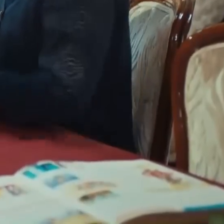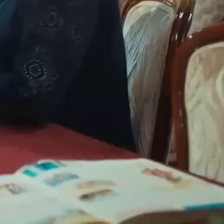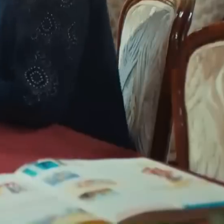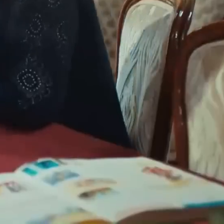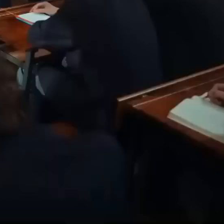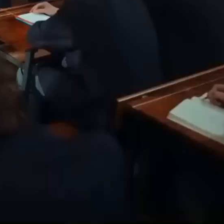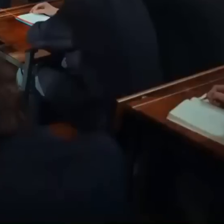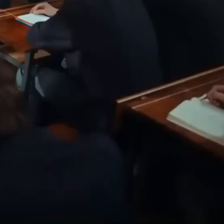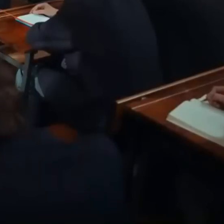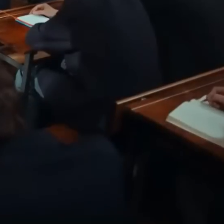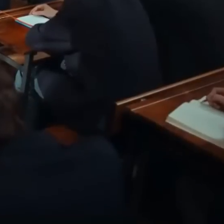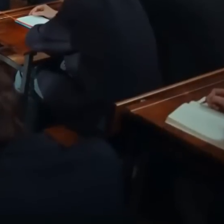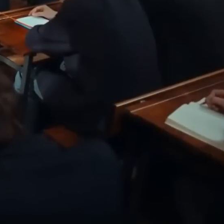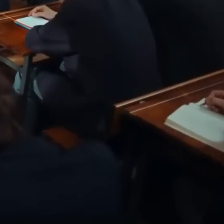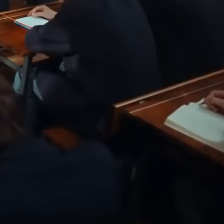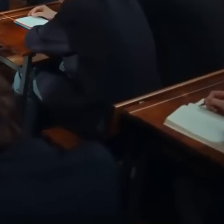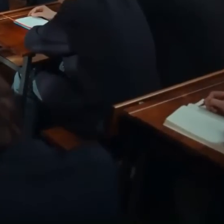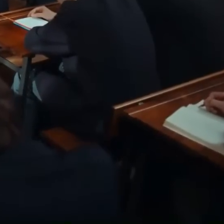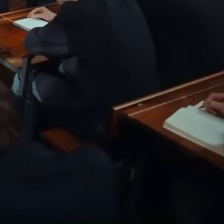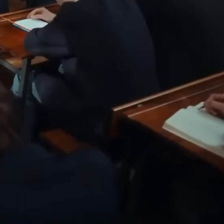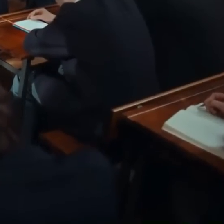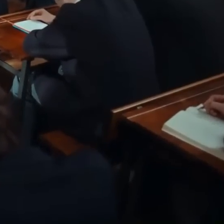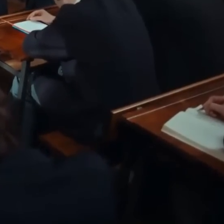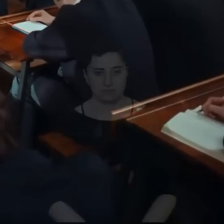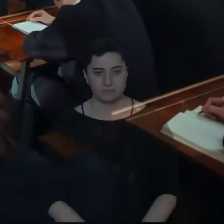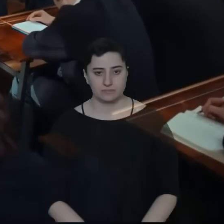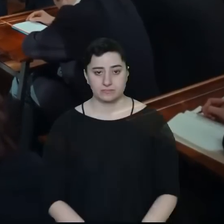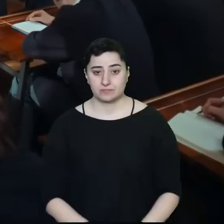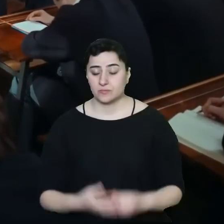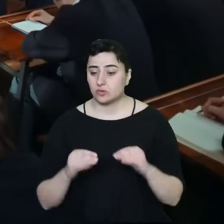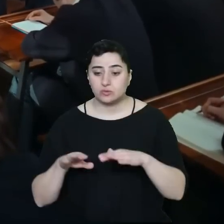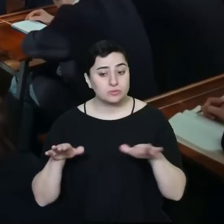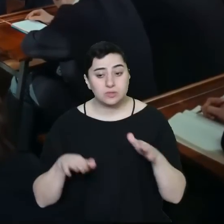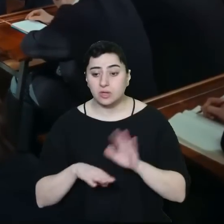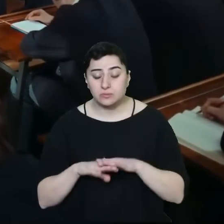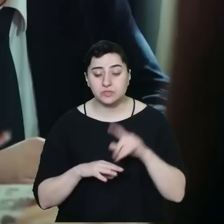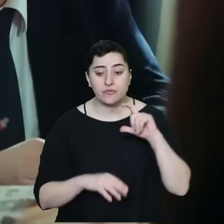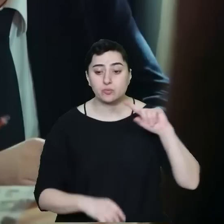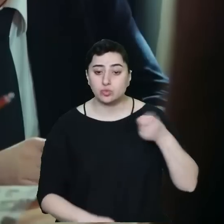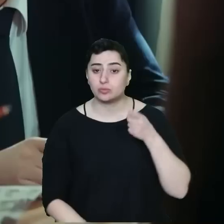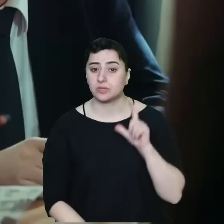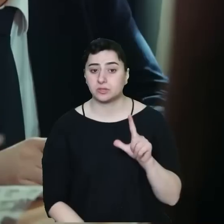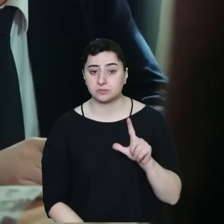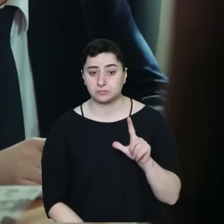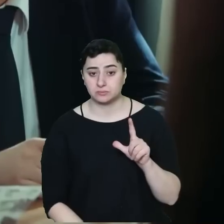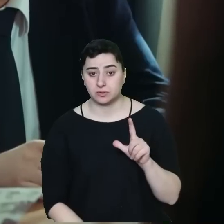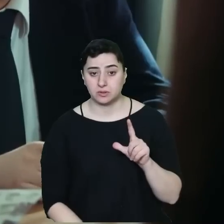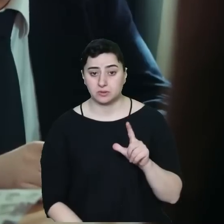Asiklopediyi önüne çekti. Cahit sınıfta. Çocuklar ne yapıp edip? Cevat'ı bulmamız lazım.